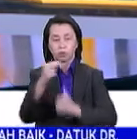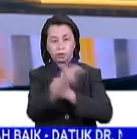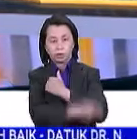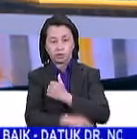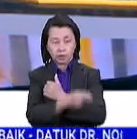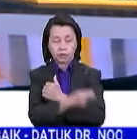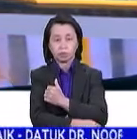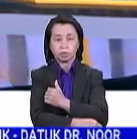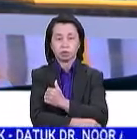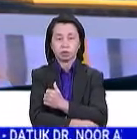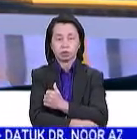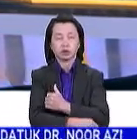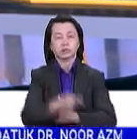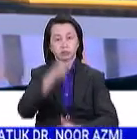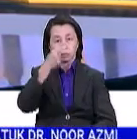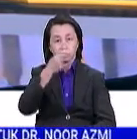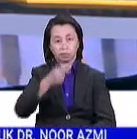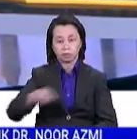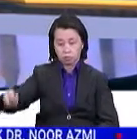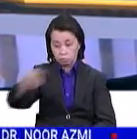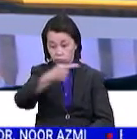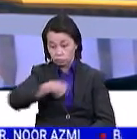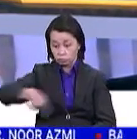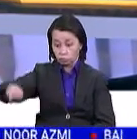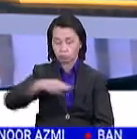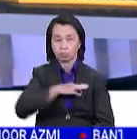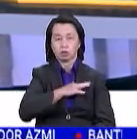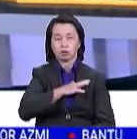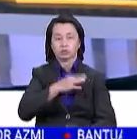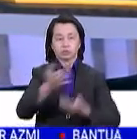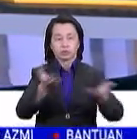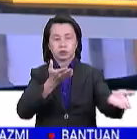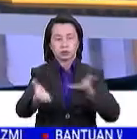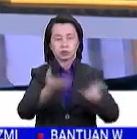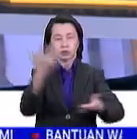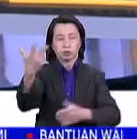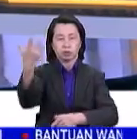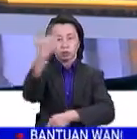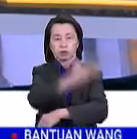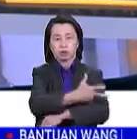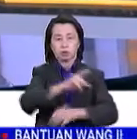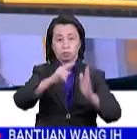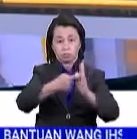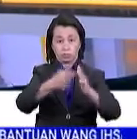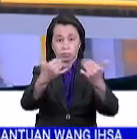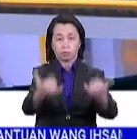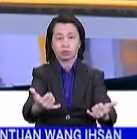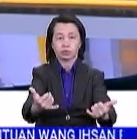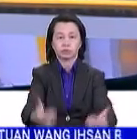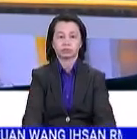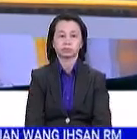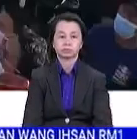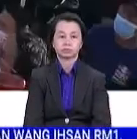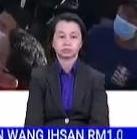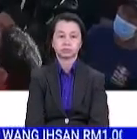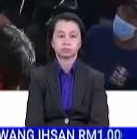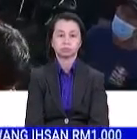Wan Sukairi Wan Abdullah berkata kesemua sukarelawan akan berkhidmat selama 3 hari bermula hari ini.